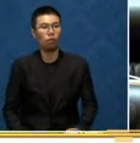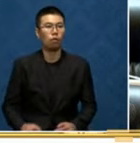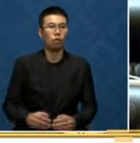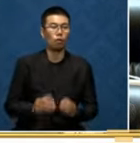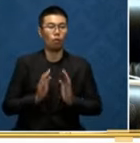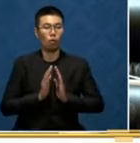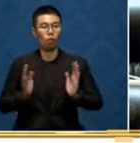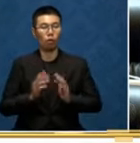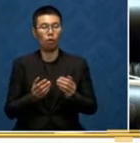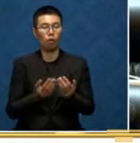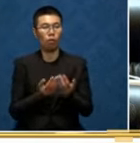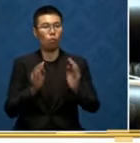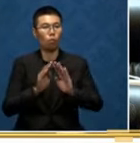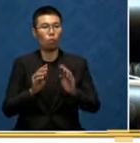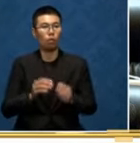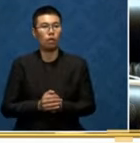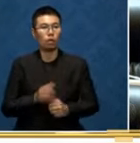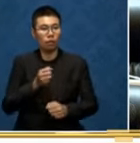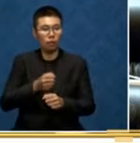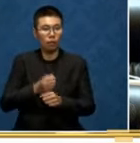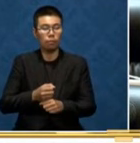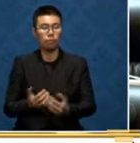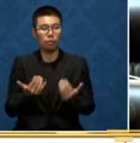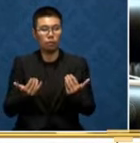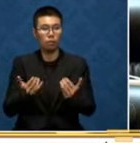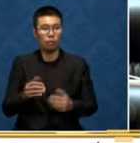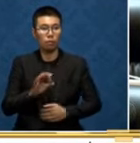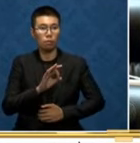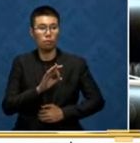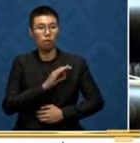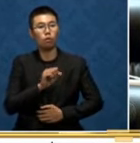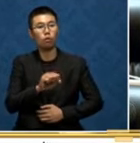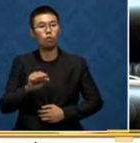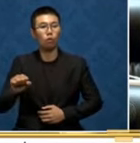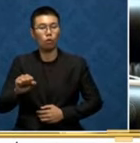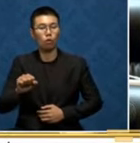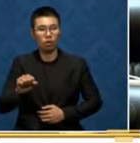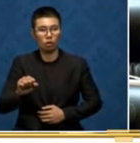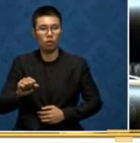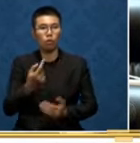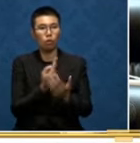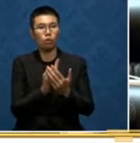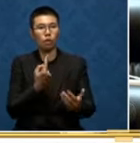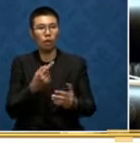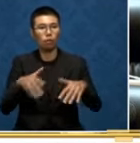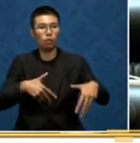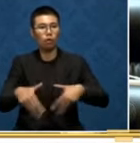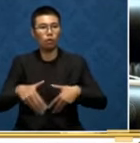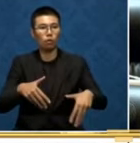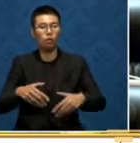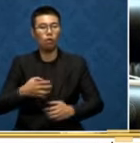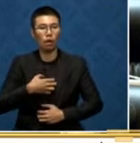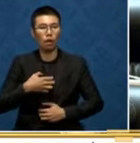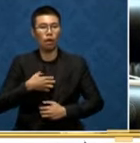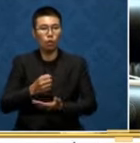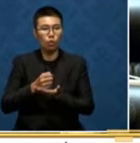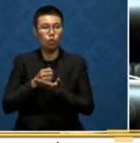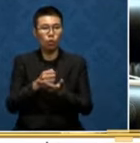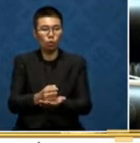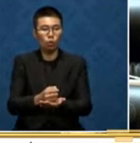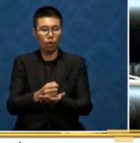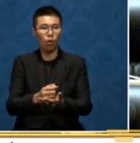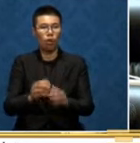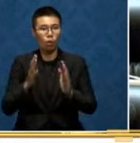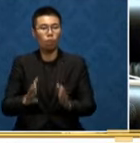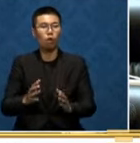านฉบับนี้มานะครับซึ่งพวกเราที่เป็นสมาชิกสภาผู้แทนราษฎรเนี่ยก็หวังไปอย่างยิ่งว่าจะมีความช่วยเหลือหน่วยงานต่างๆนะครับรวมถึง